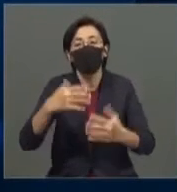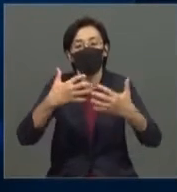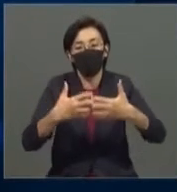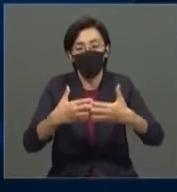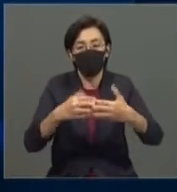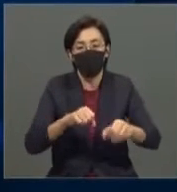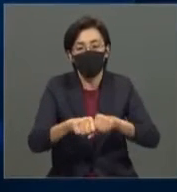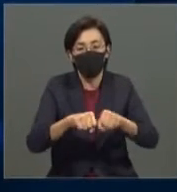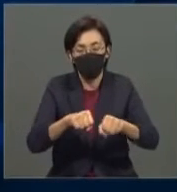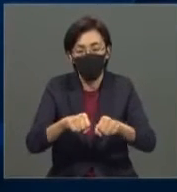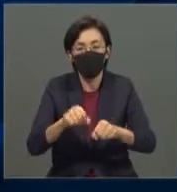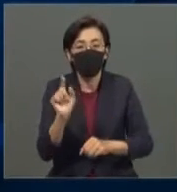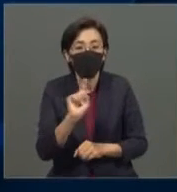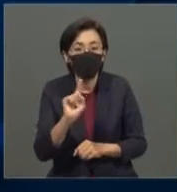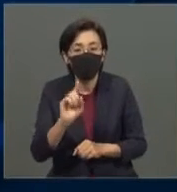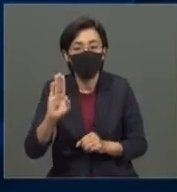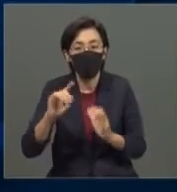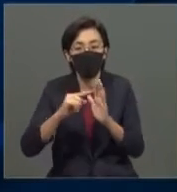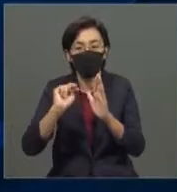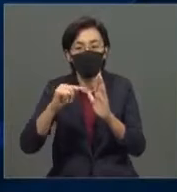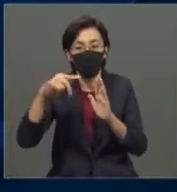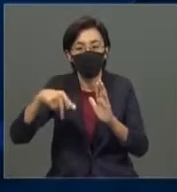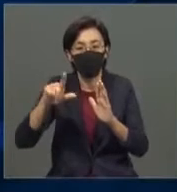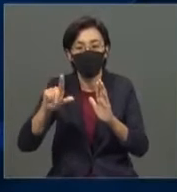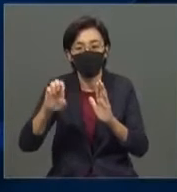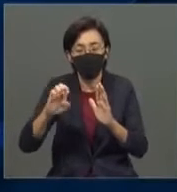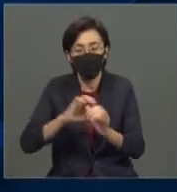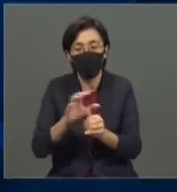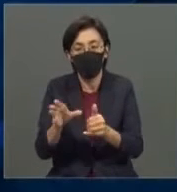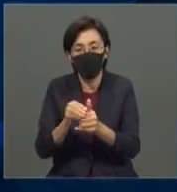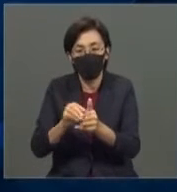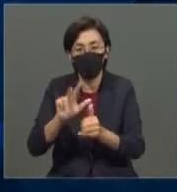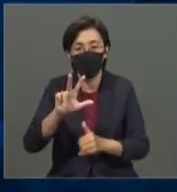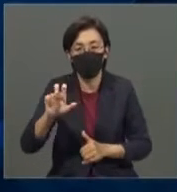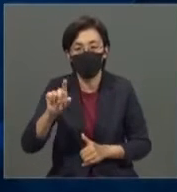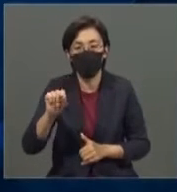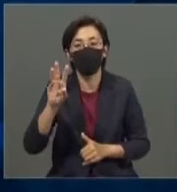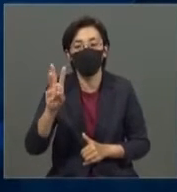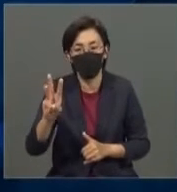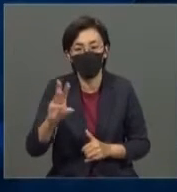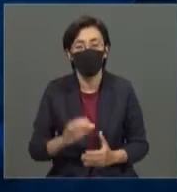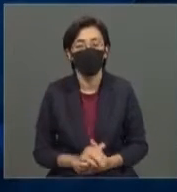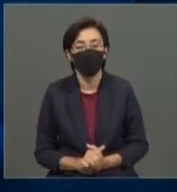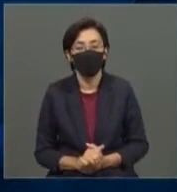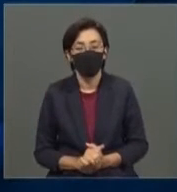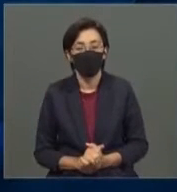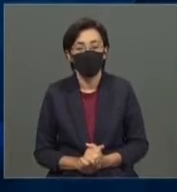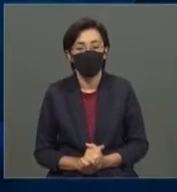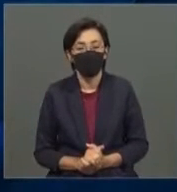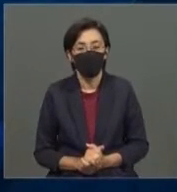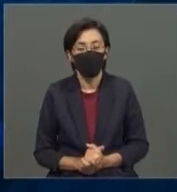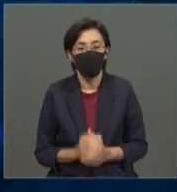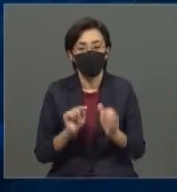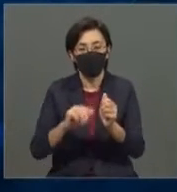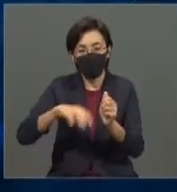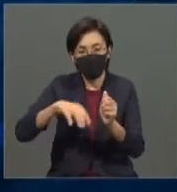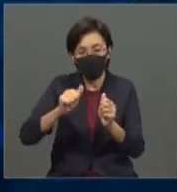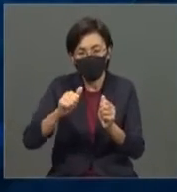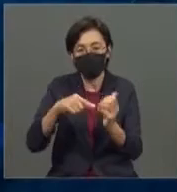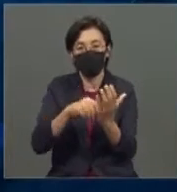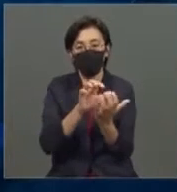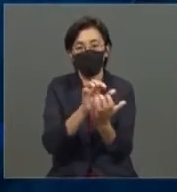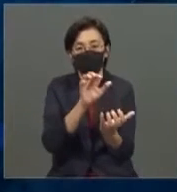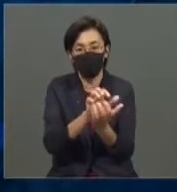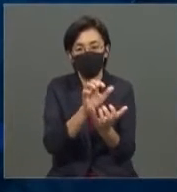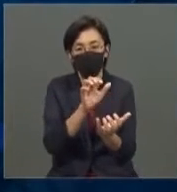ที่บางพลีวันนี้เจอเข้าไปอีก326คนนะครับ แล้วก็ที่อำเภอเมืองสมุทรปรา